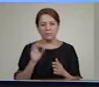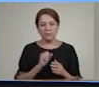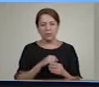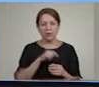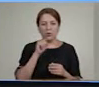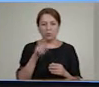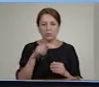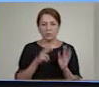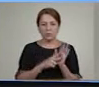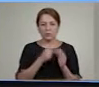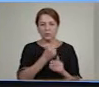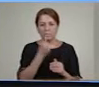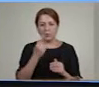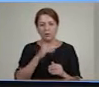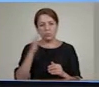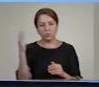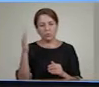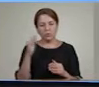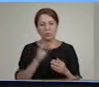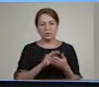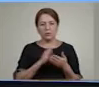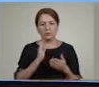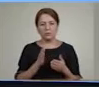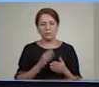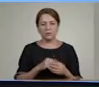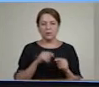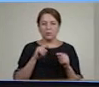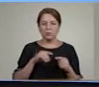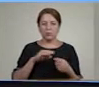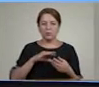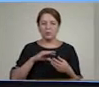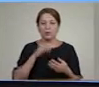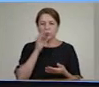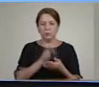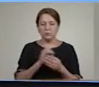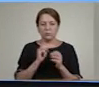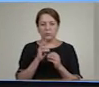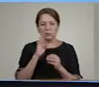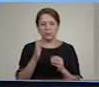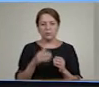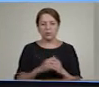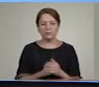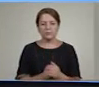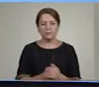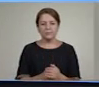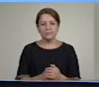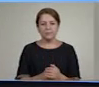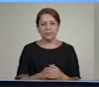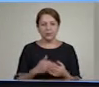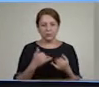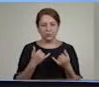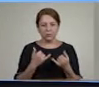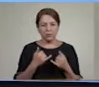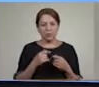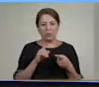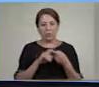undan 8 birlik o'nga siljitamiz. Natijada 12 hosil bo'ladi. Endi esa